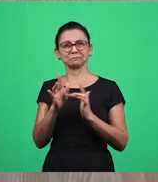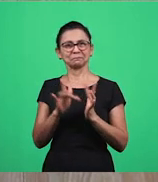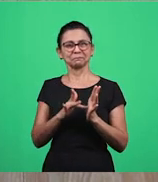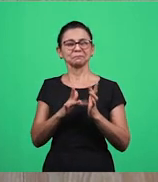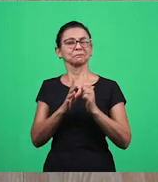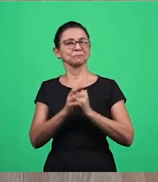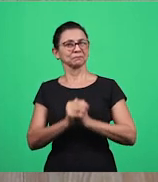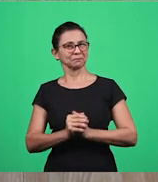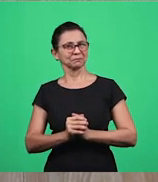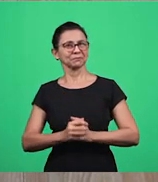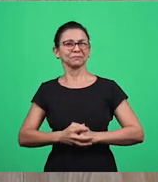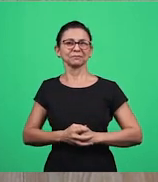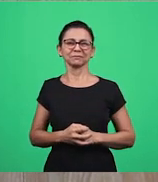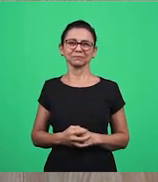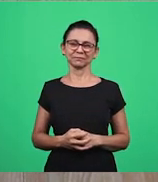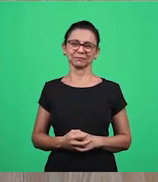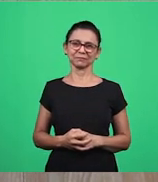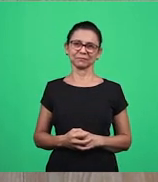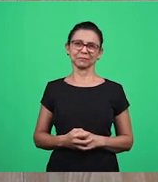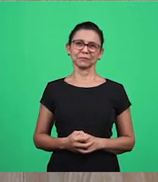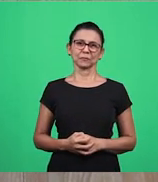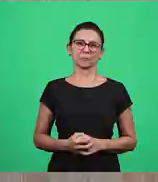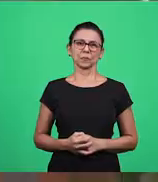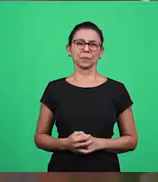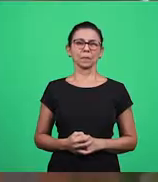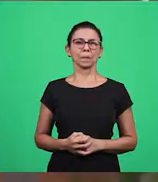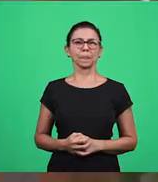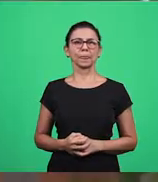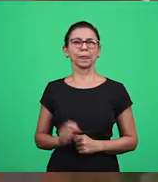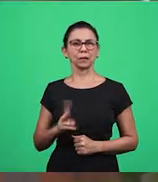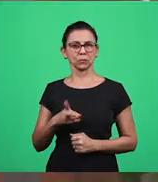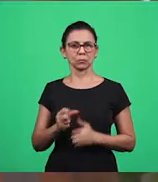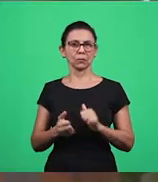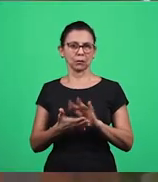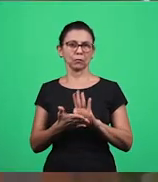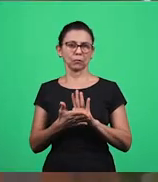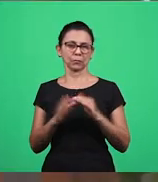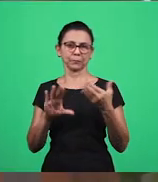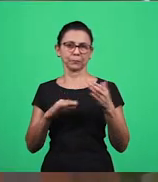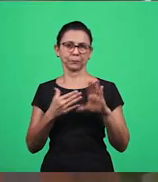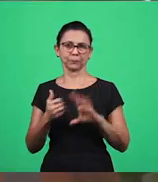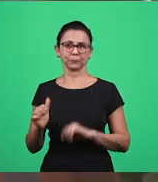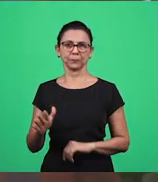за избавление. Во имя Господа Иисуса. Аминь. Сейчас мы